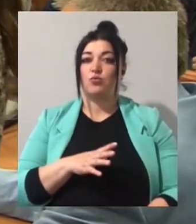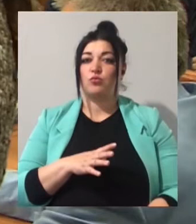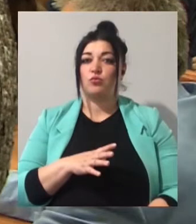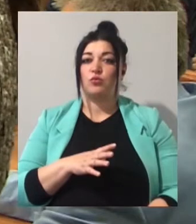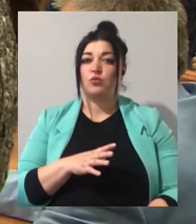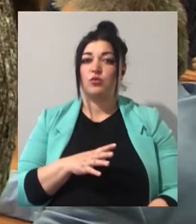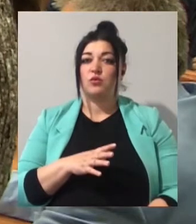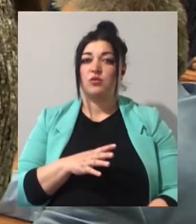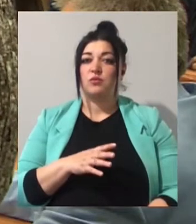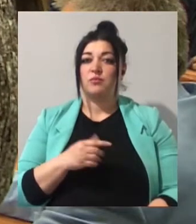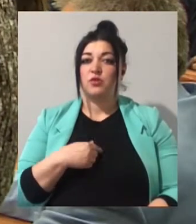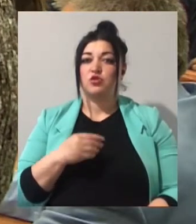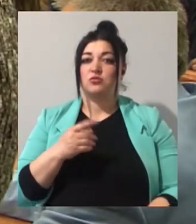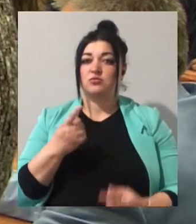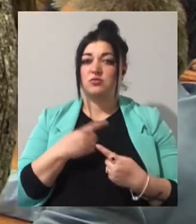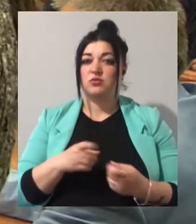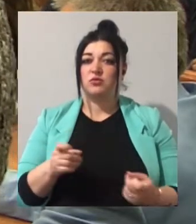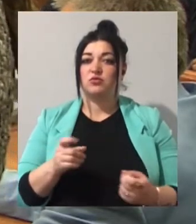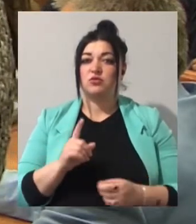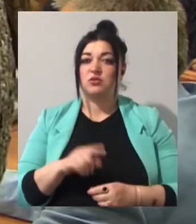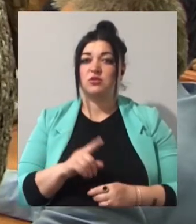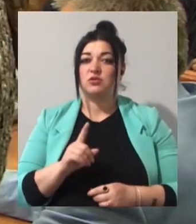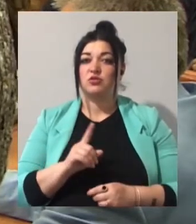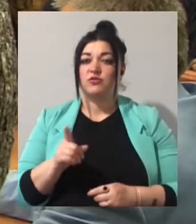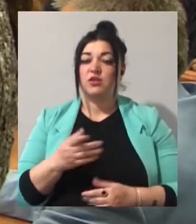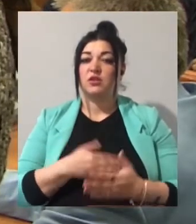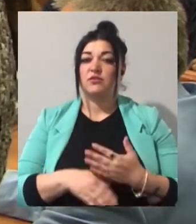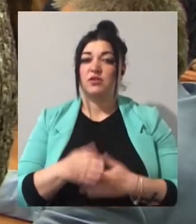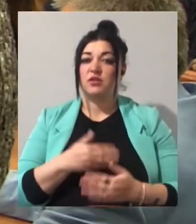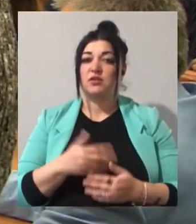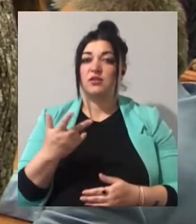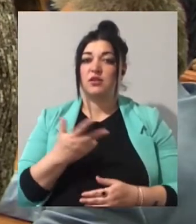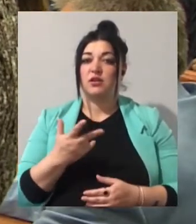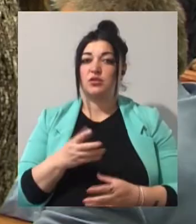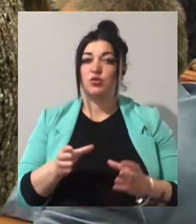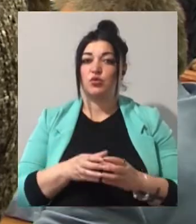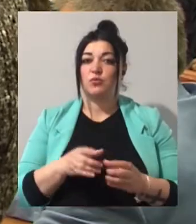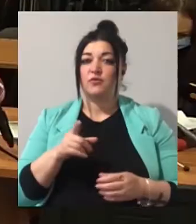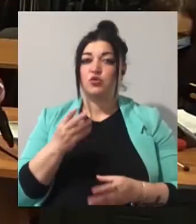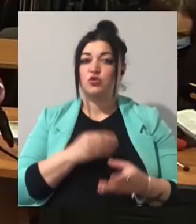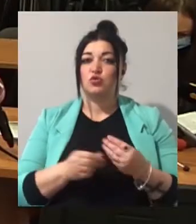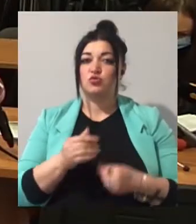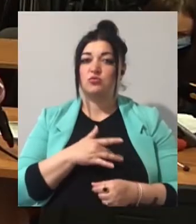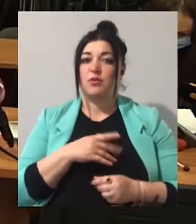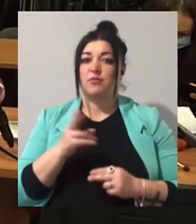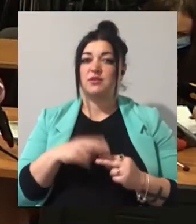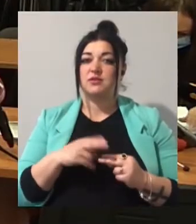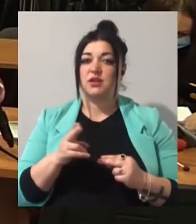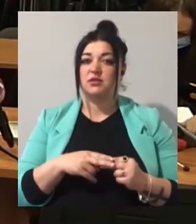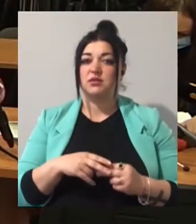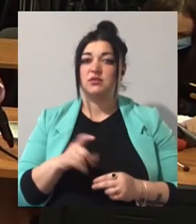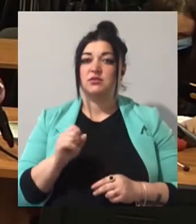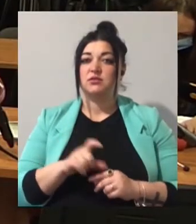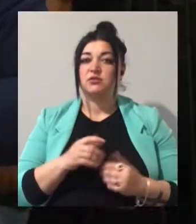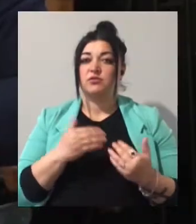ми наголошували, що Хаєцький є інвалідом 3-ї групи, пожиттєво, в нього стоїть штучний метральний клапан в серці. За словами